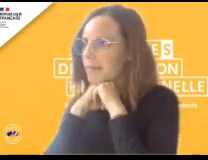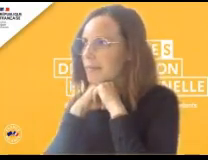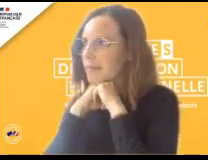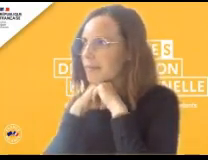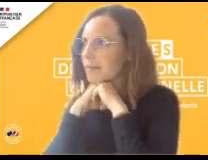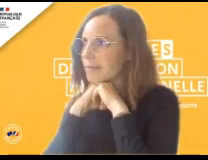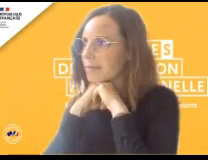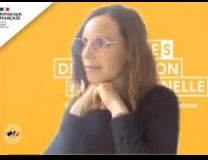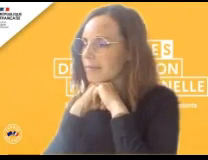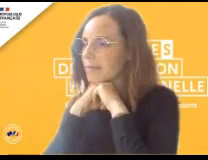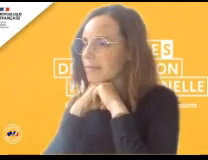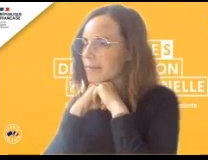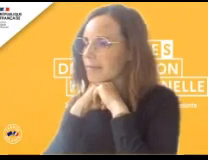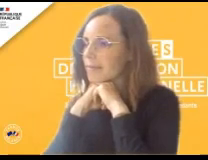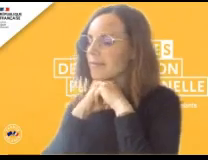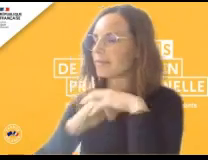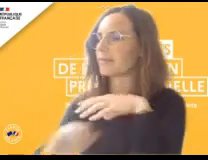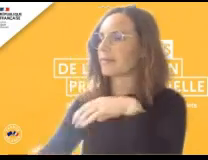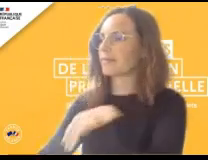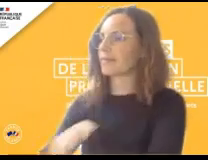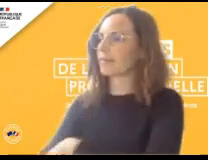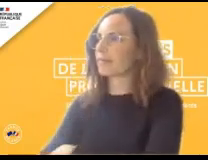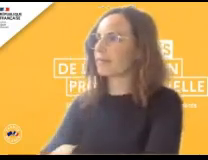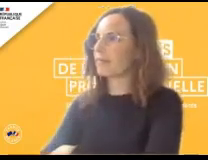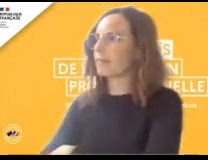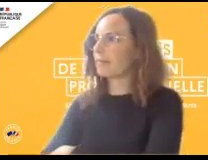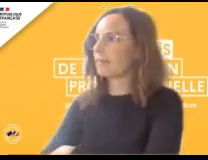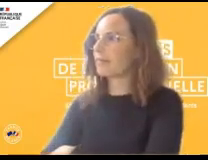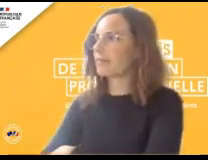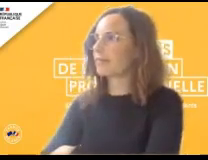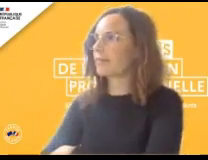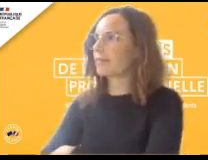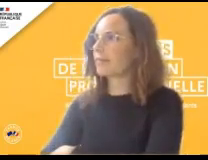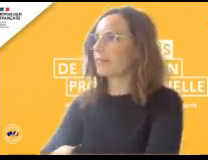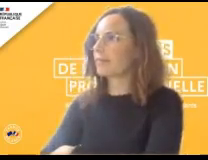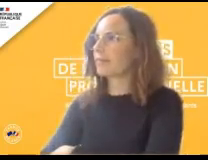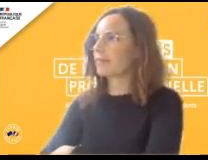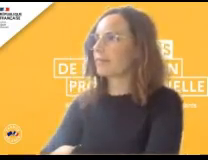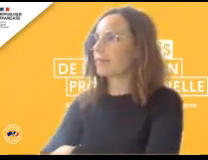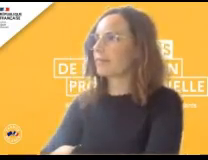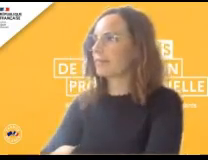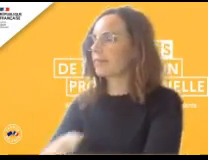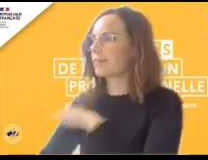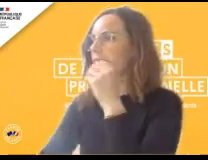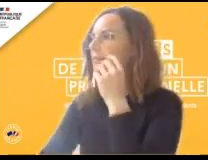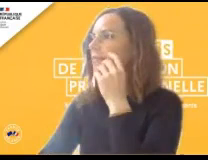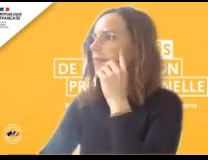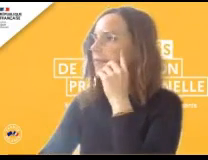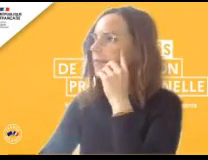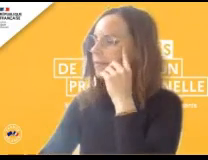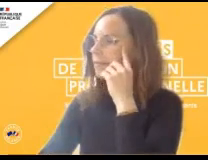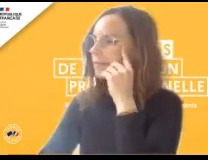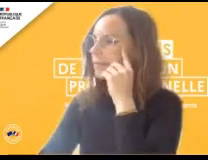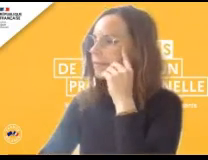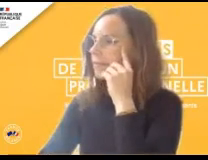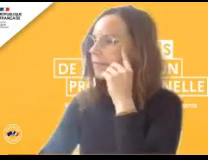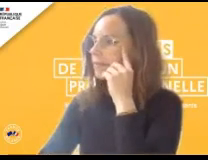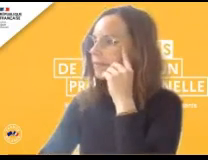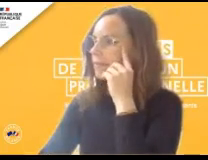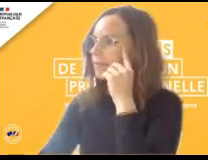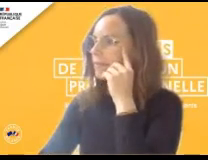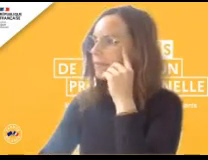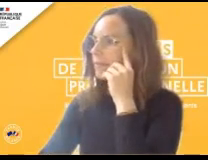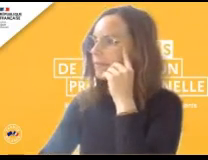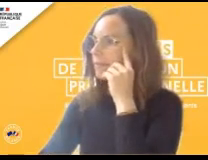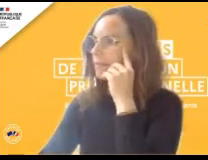mais on organise bien sûr des rencontres avec les entreprises sur certains formats. Je pense à un format qui s'appelle